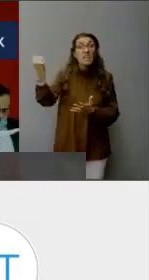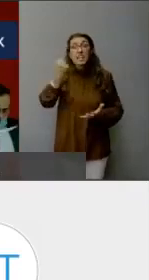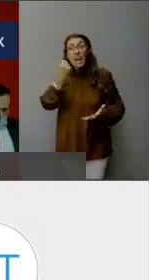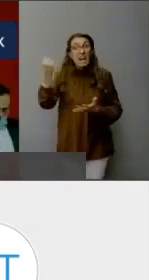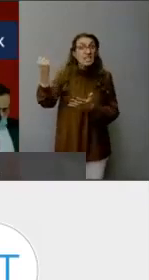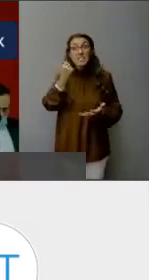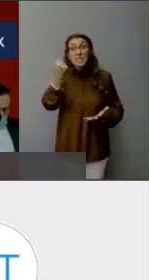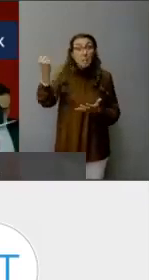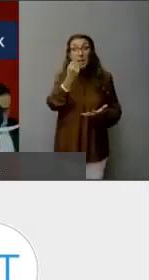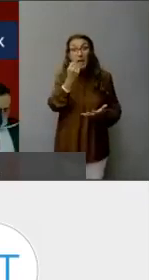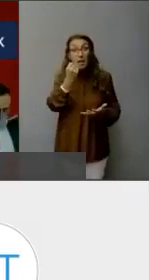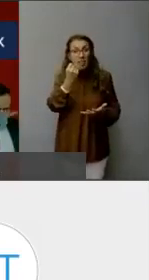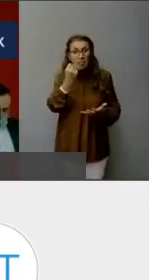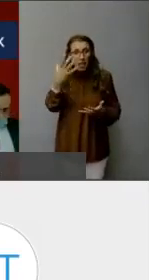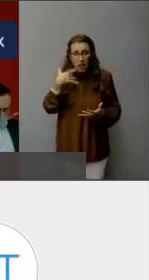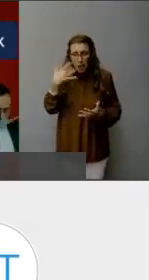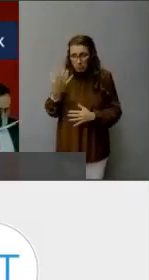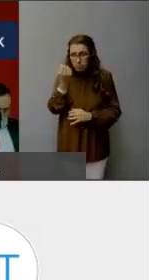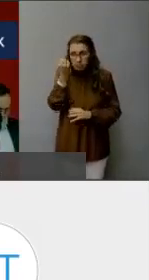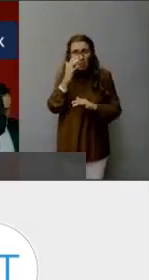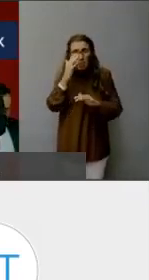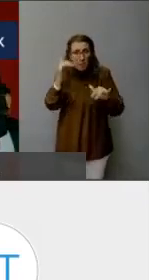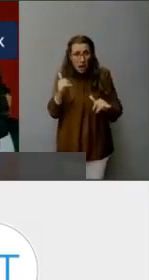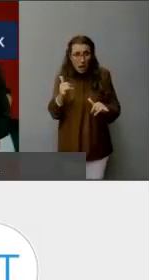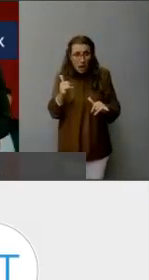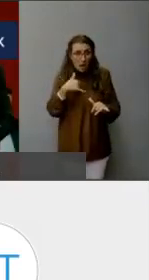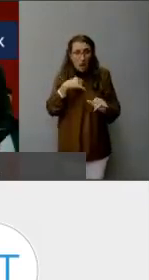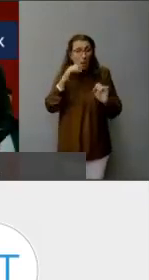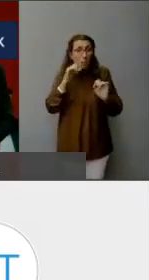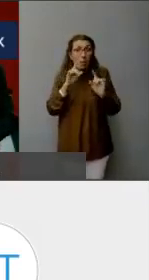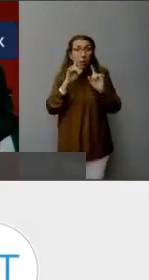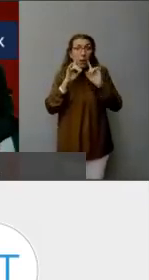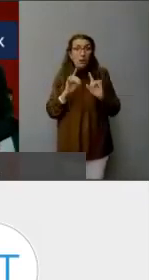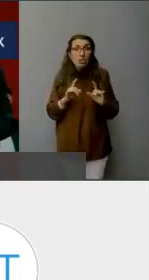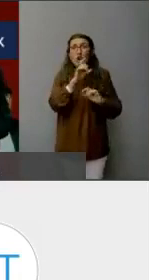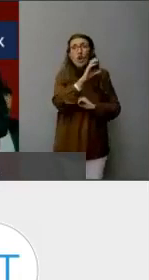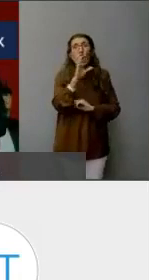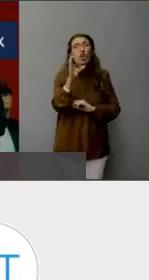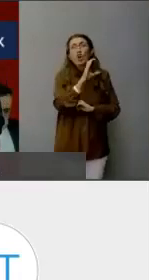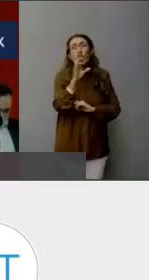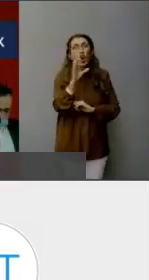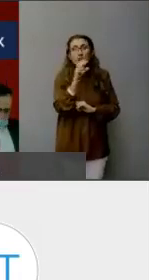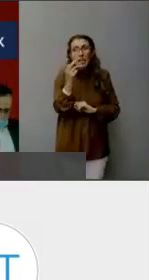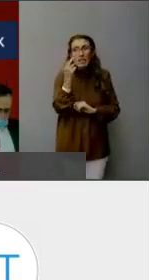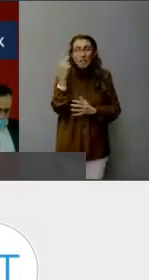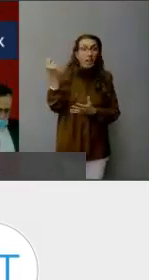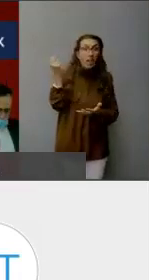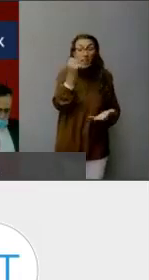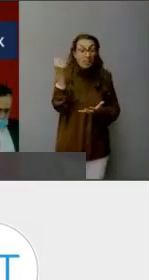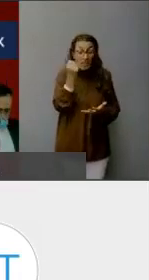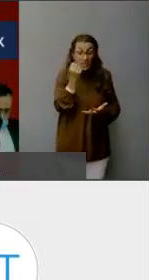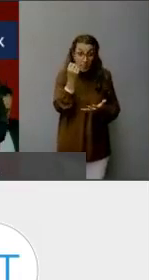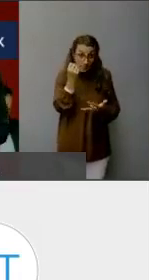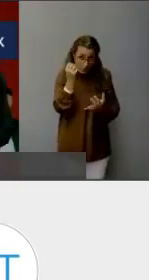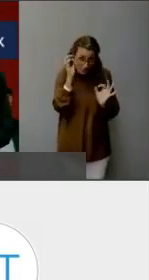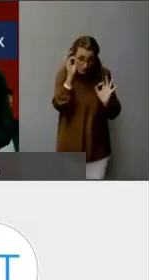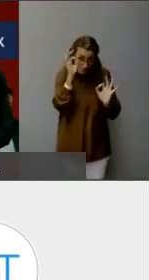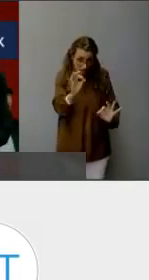sappia quindi posso dire proprio onestamente adatta a controllare nei conti correnti avete quanti finanziamenti mi sono arrivati